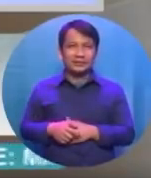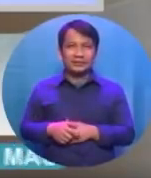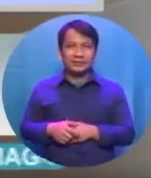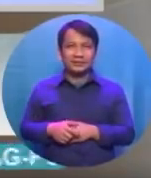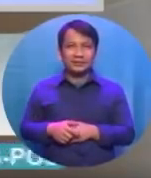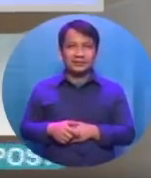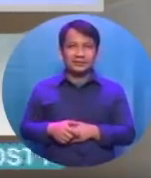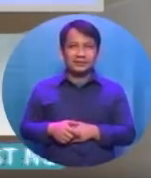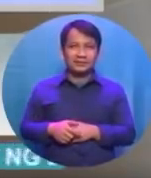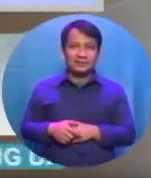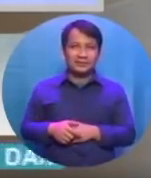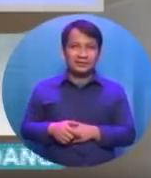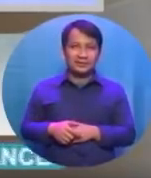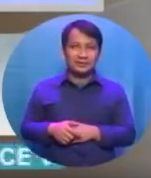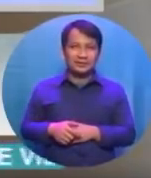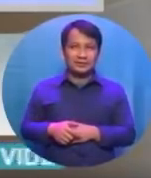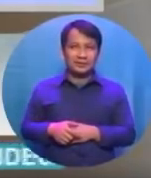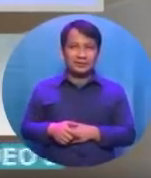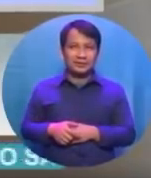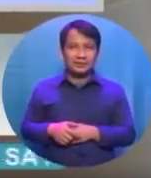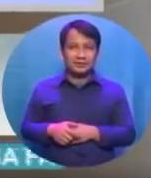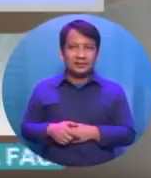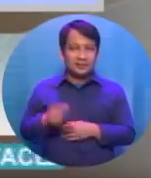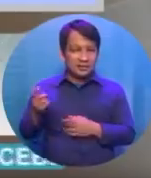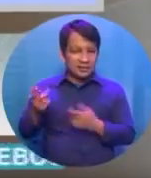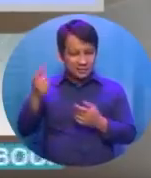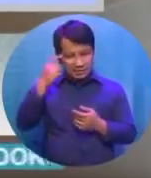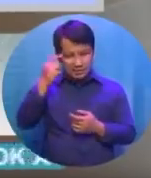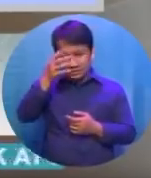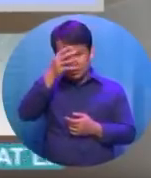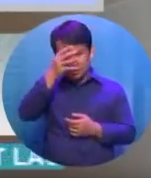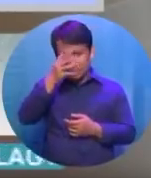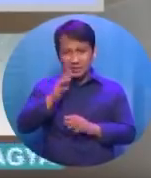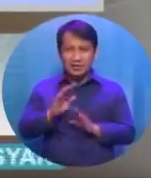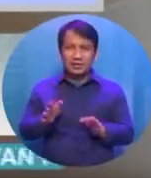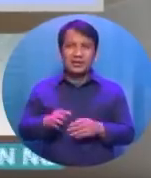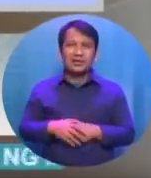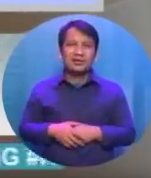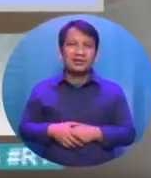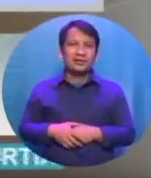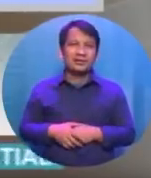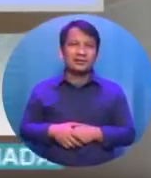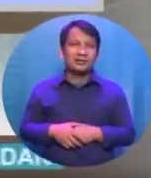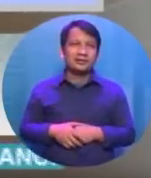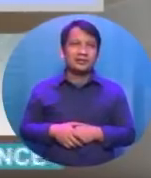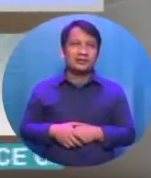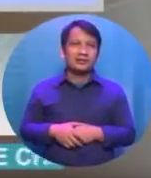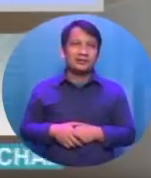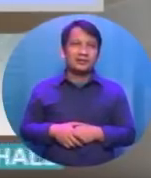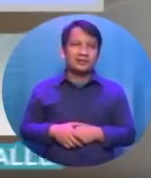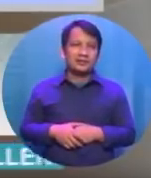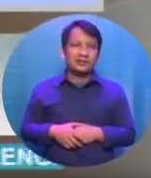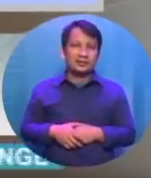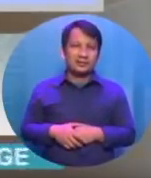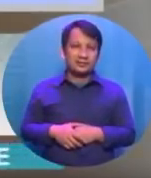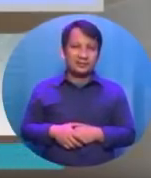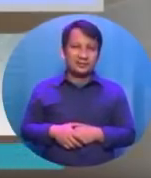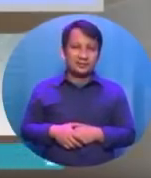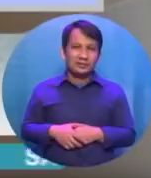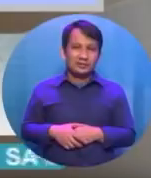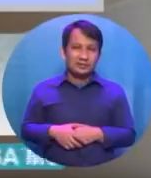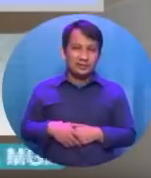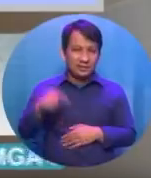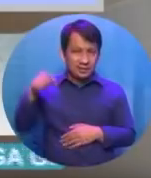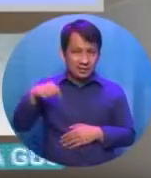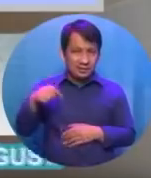mo. Oh. Akala ko yung kinikilala mong tatay-tatayan ngayon. Tito mo. Okay. Dito po kasi po kami ngayon eh. Kasi po